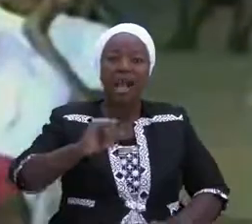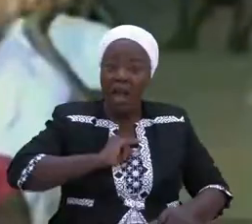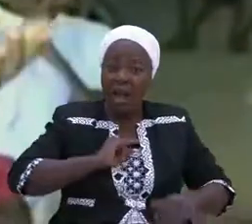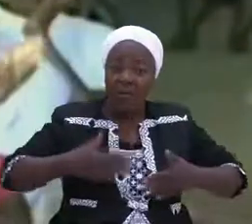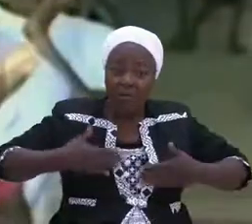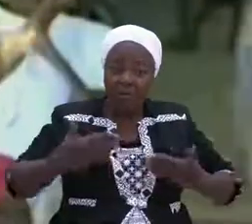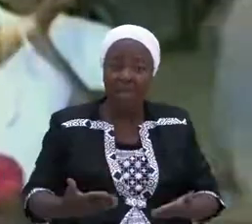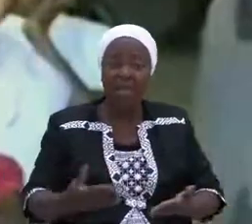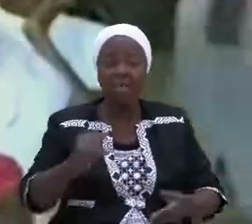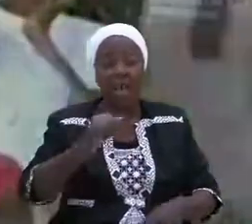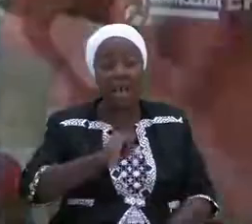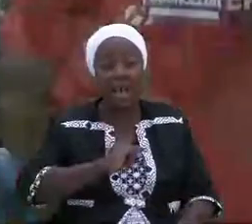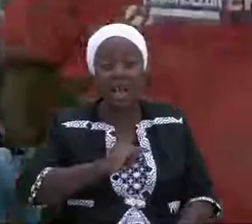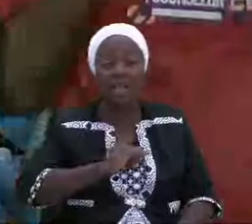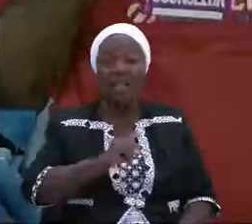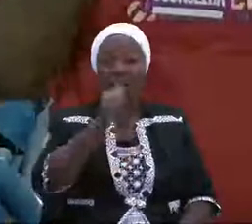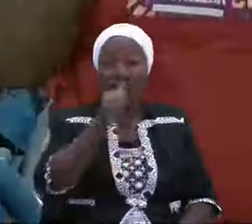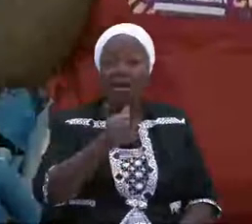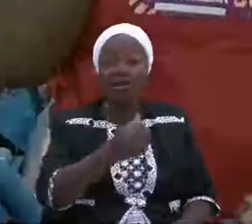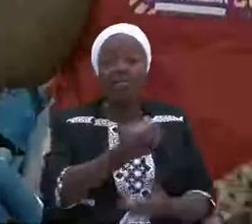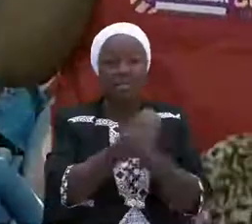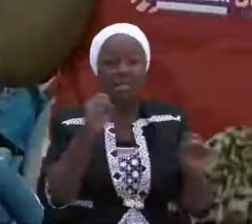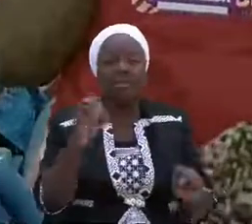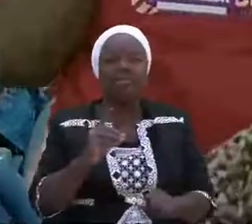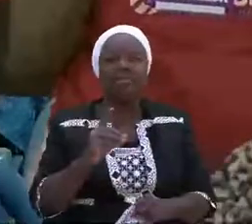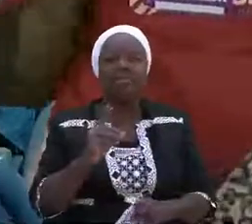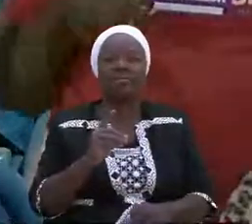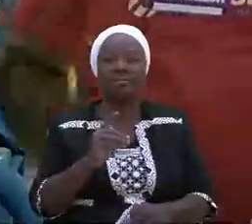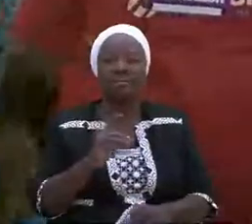Je confesse que je suis sauvé.